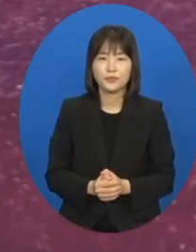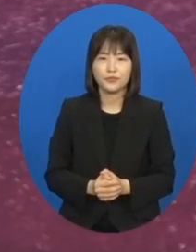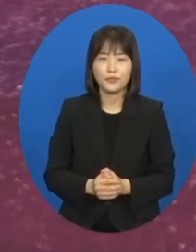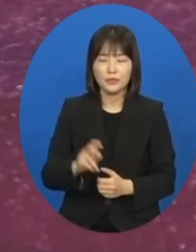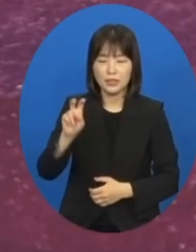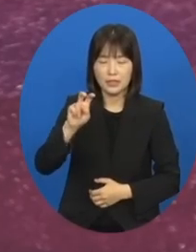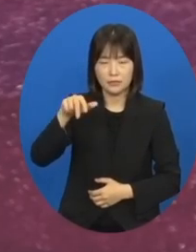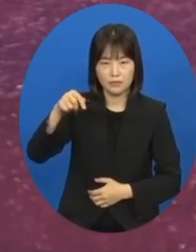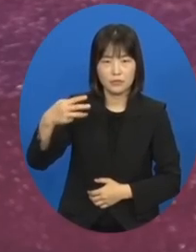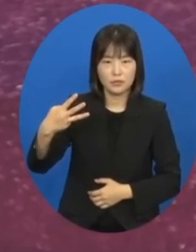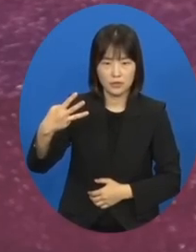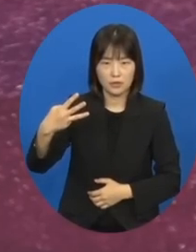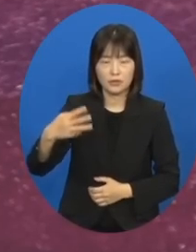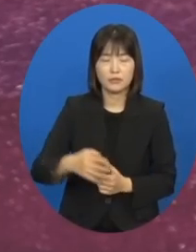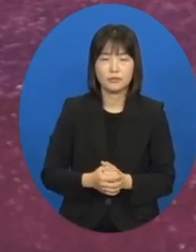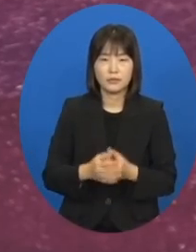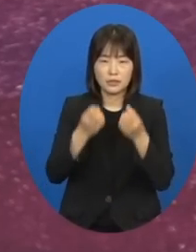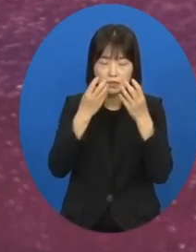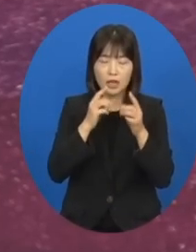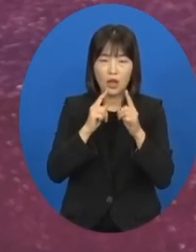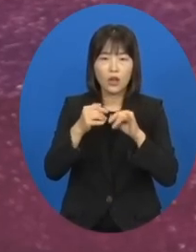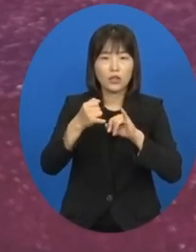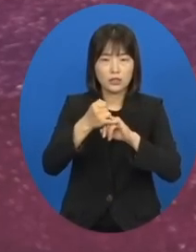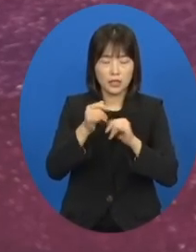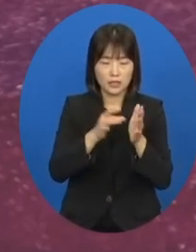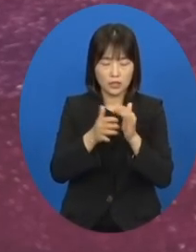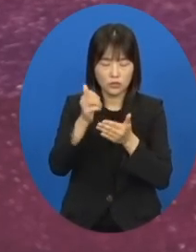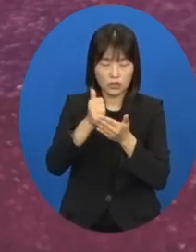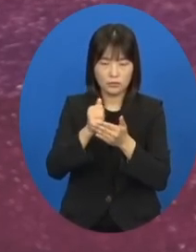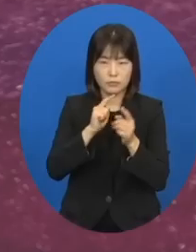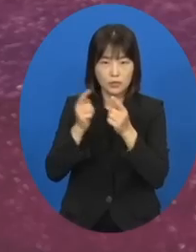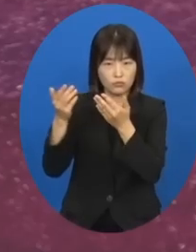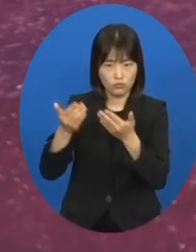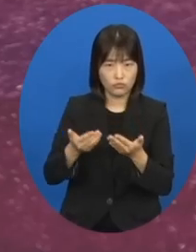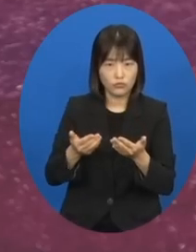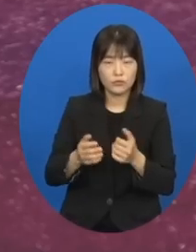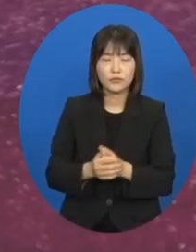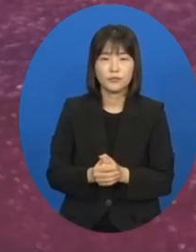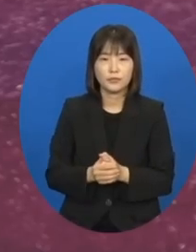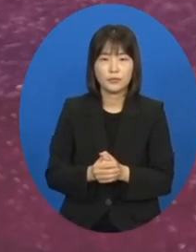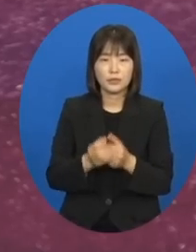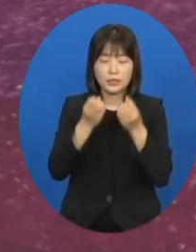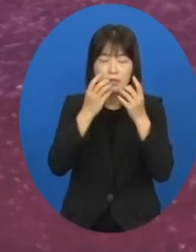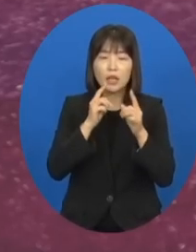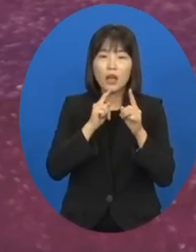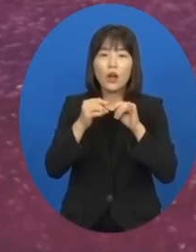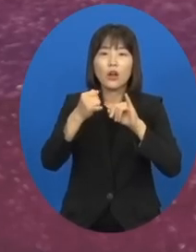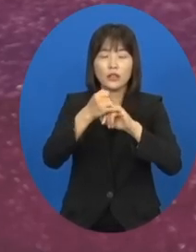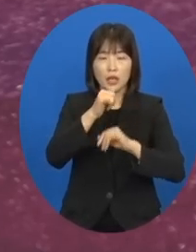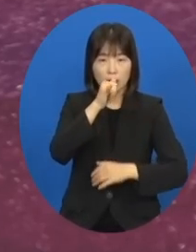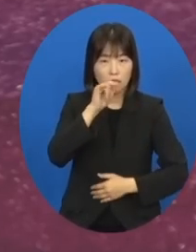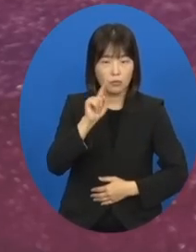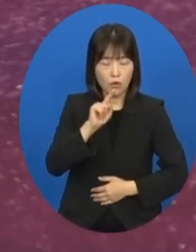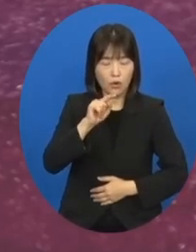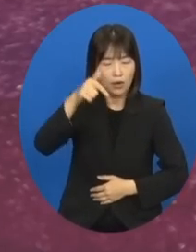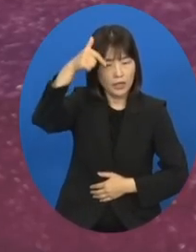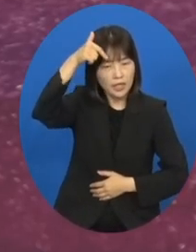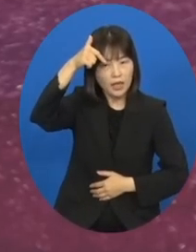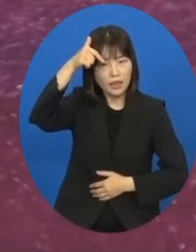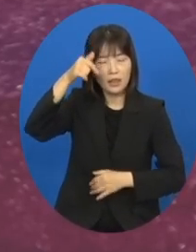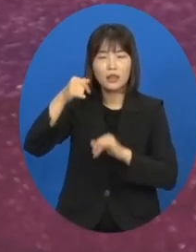20절에 여러분 새 언약궤를 예수님께서 말씀을 하셨죠 새 언약이 있다는 것은 옛 언약이 있다는